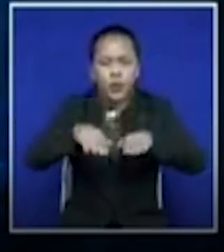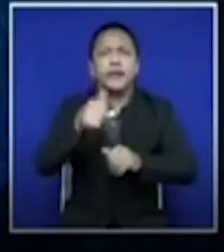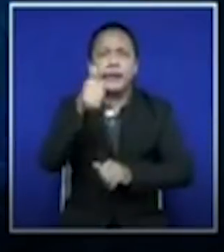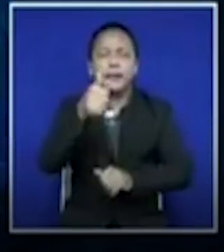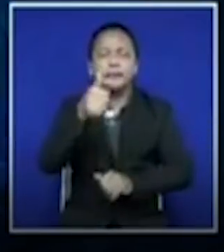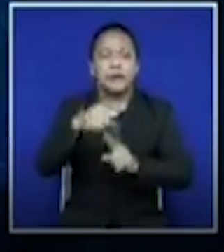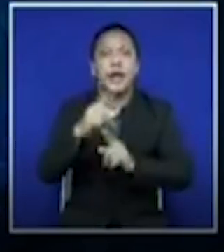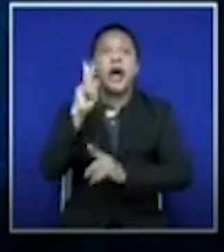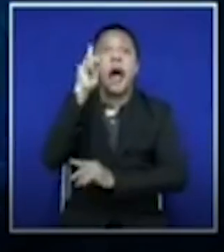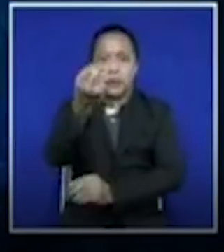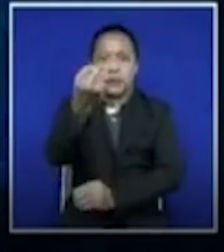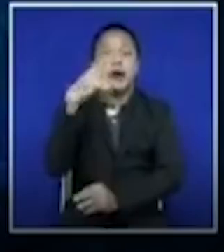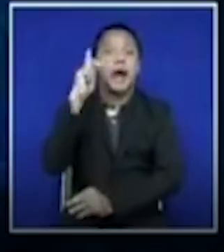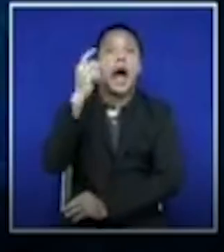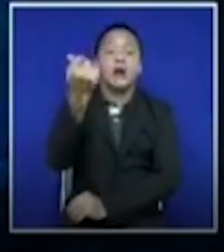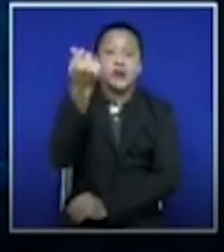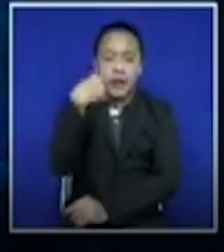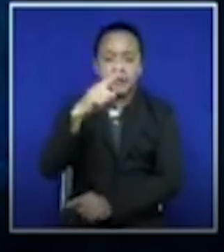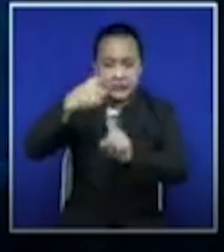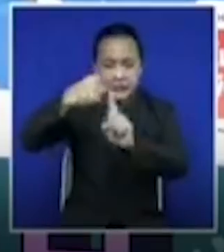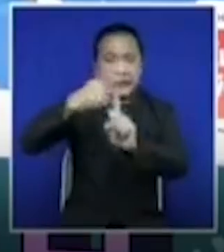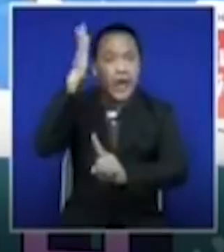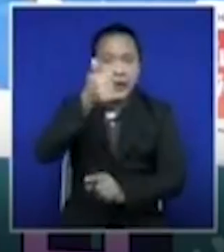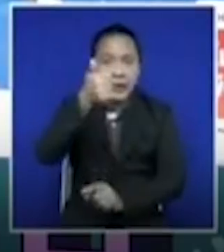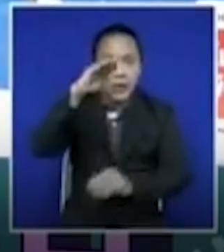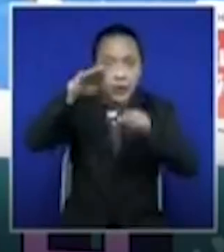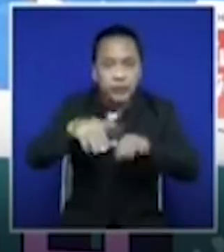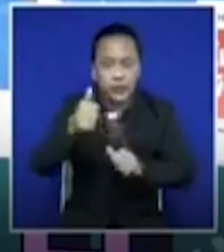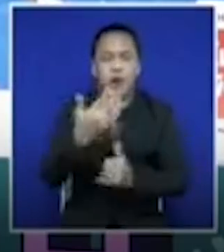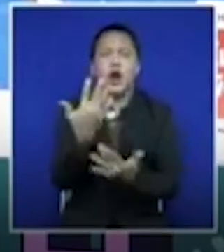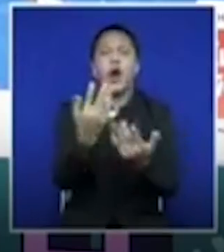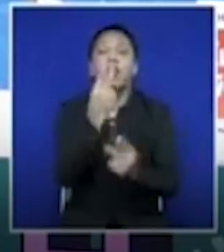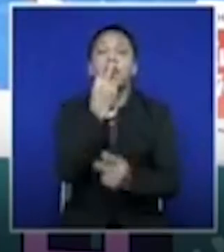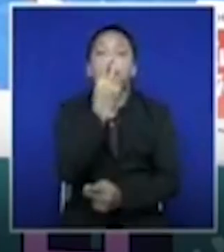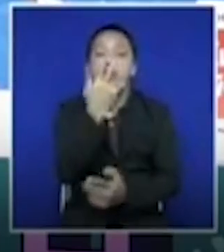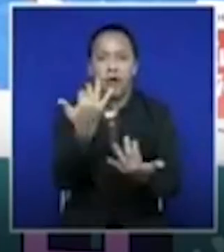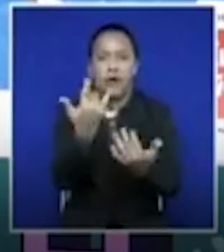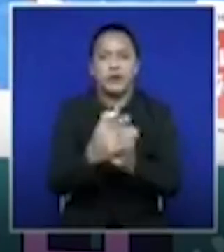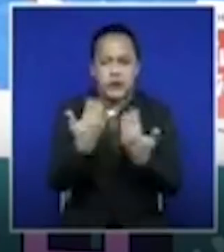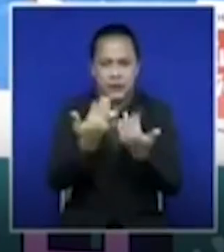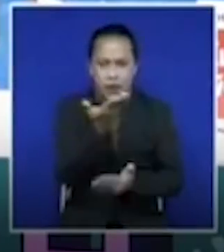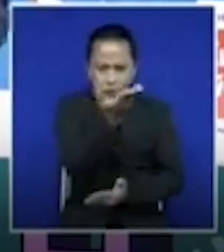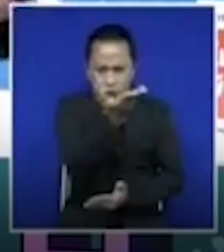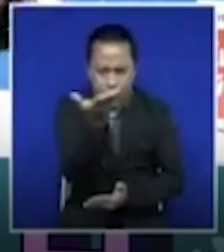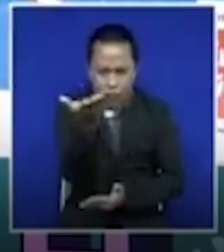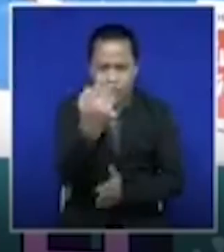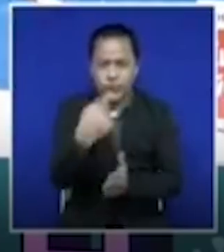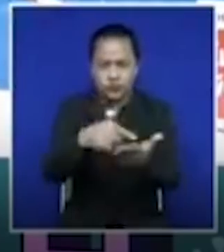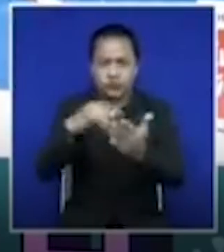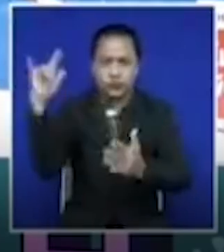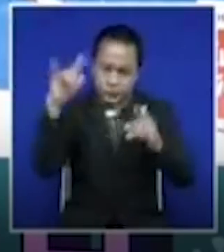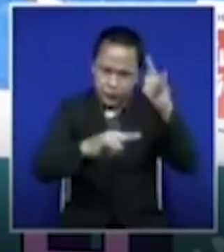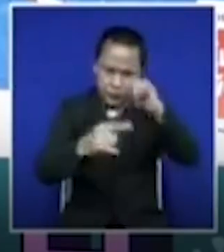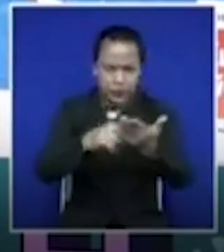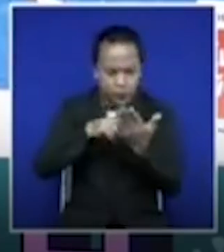ไหมมีผู้สื่อข่าวถามผมมาว่าเดือนหน้าบอกเลยได้ไหมเดี๋ยวว่ากันอีกทีหนึ่งนะครับตอนนี้ต้องขอให้ข้อมูลนำเข้ามาแ